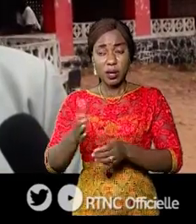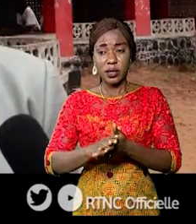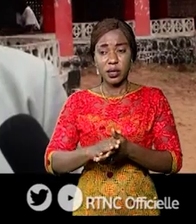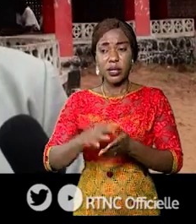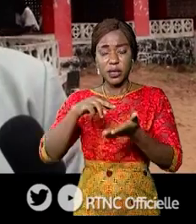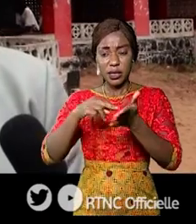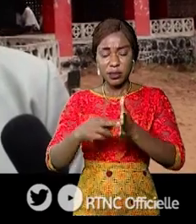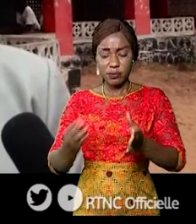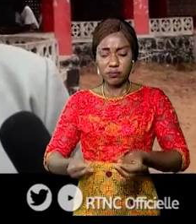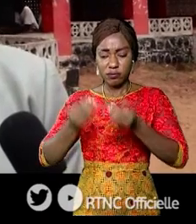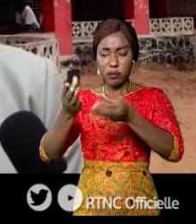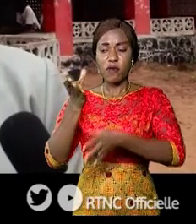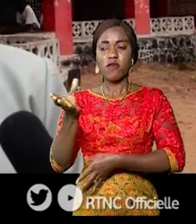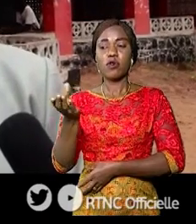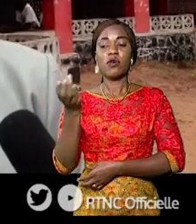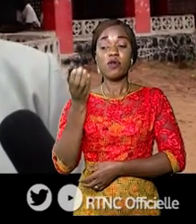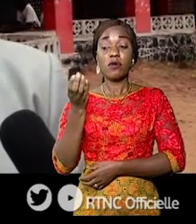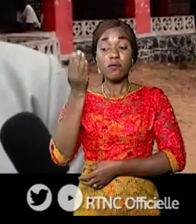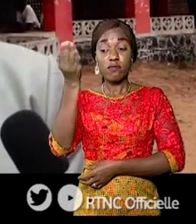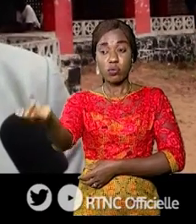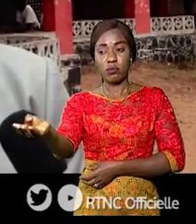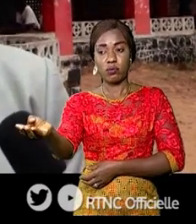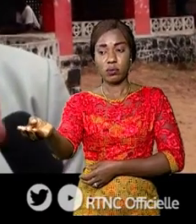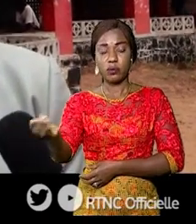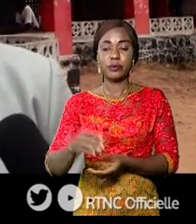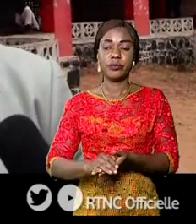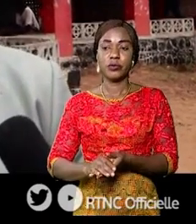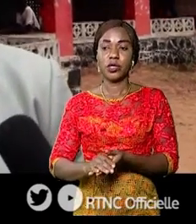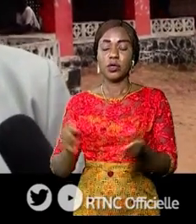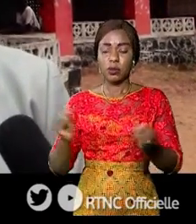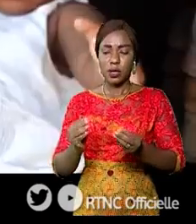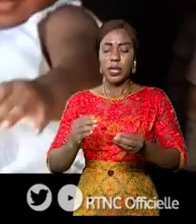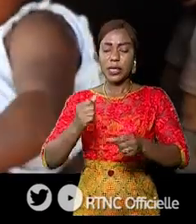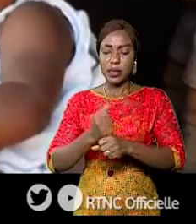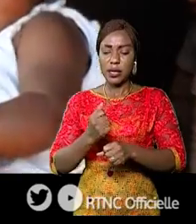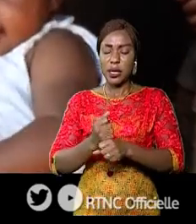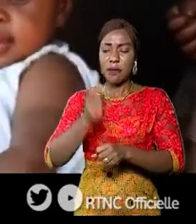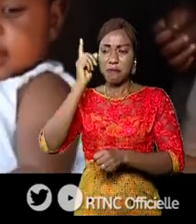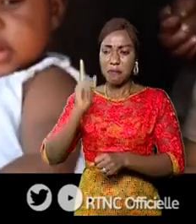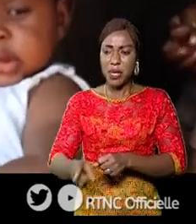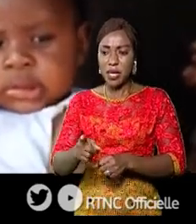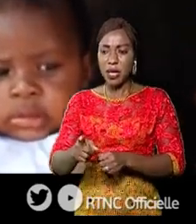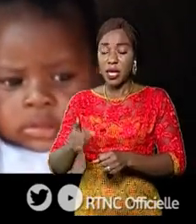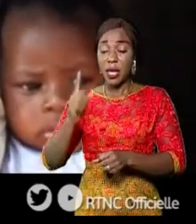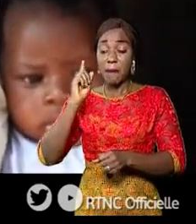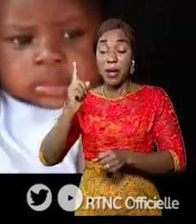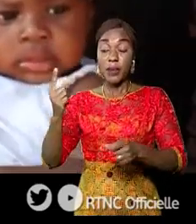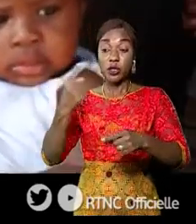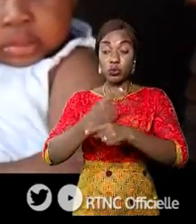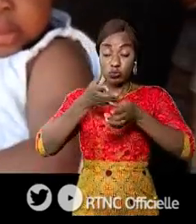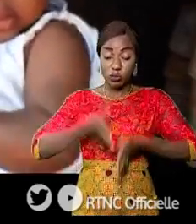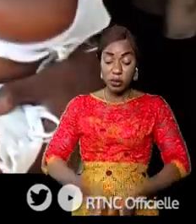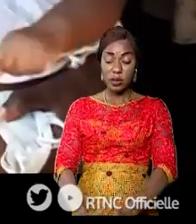paquet multisectoriel, mais qui essaye de travailler sur les 1000 premiers jours de la naissance de l'enfant, parce que c'est là où